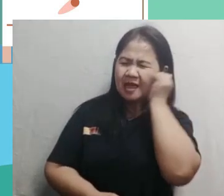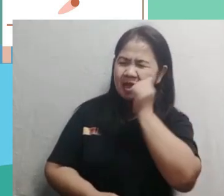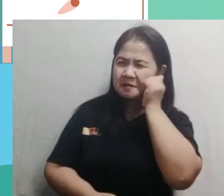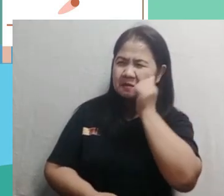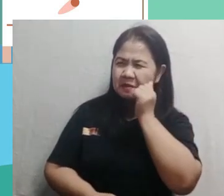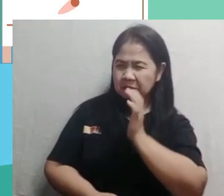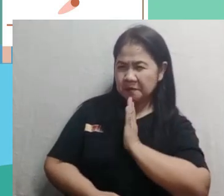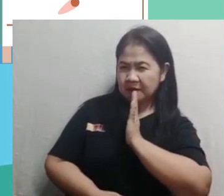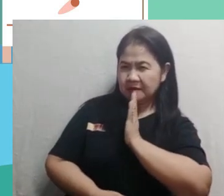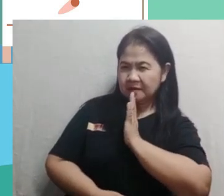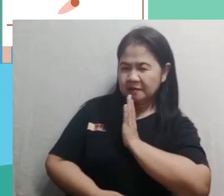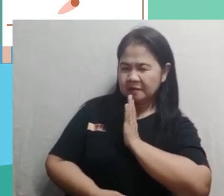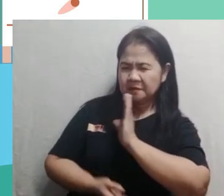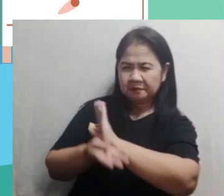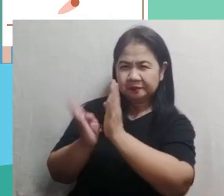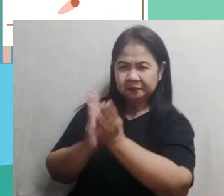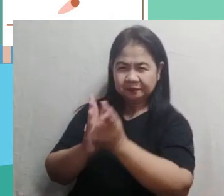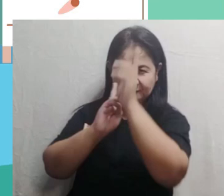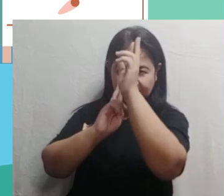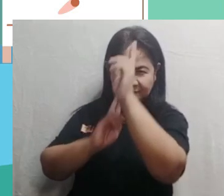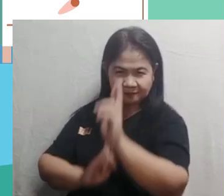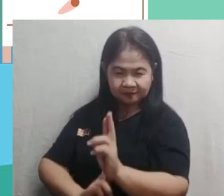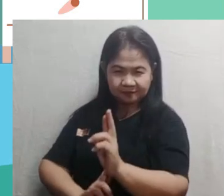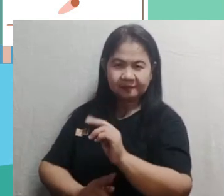Magiging magalang rin po ako."